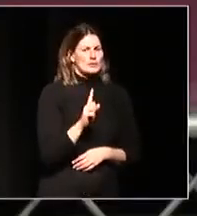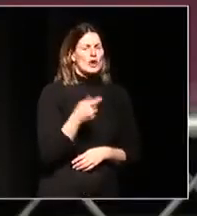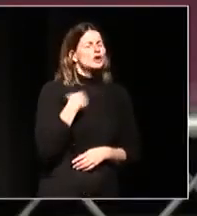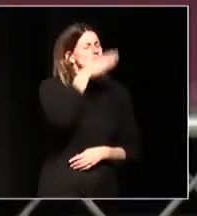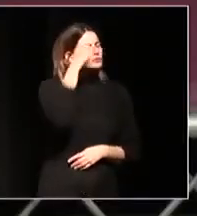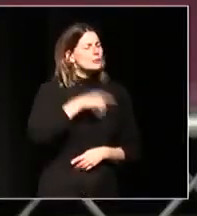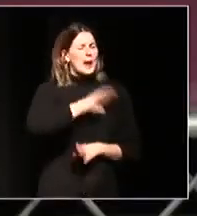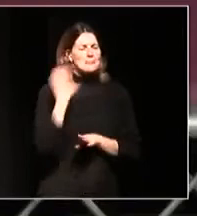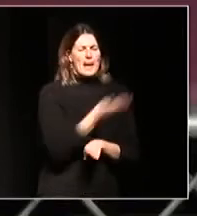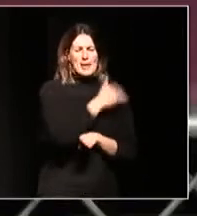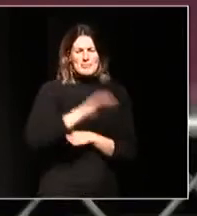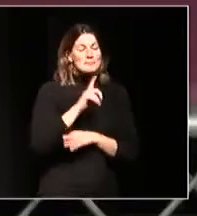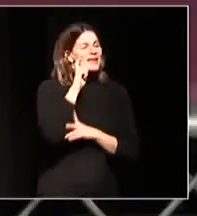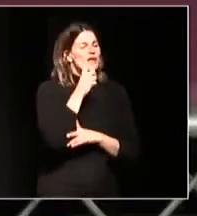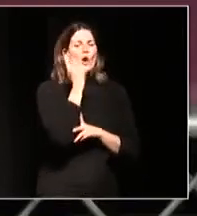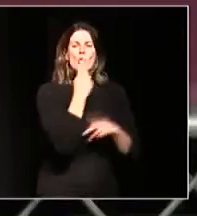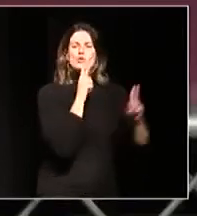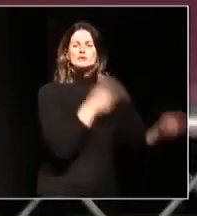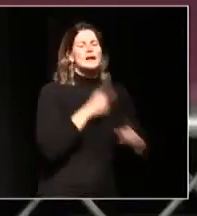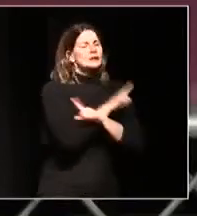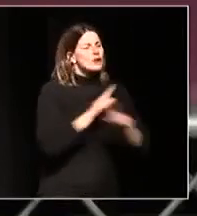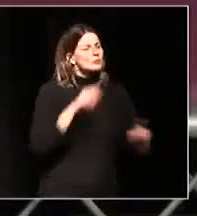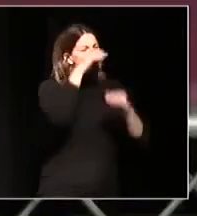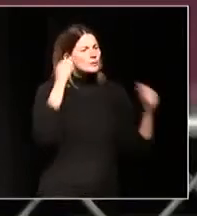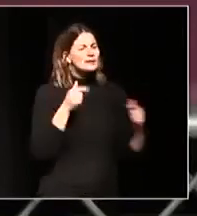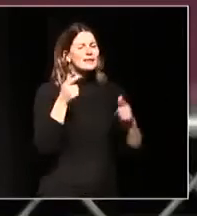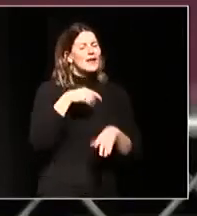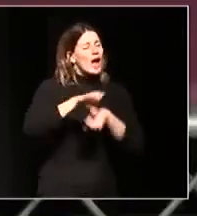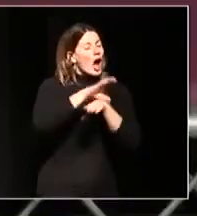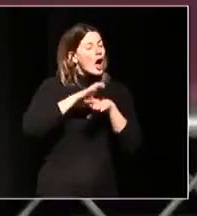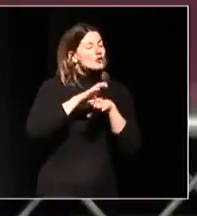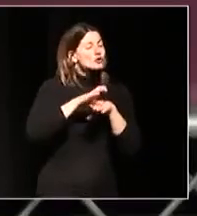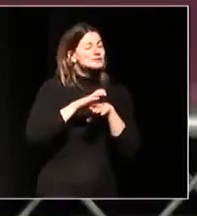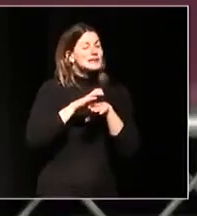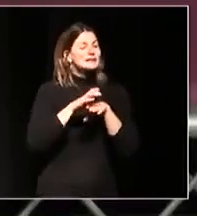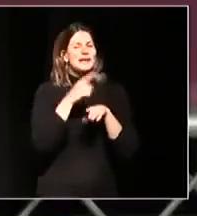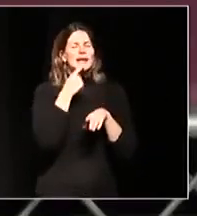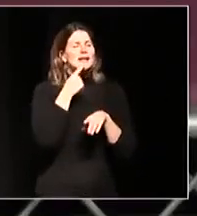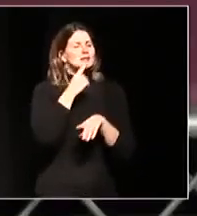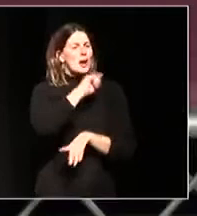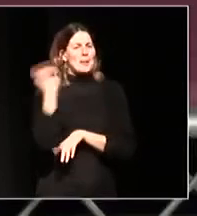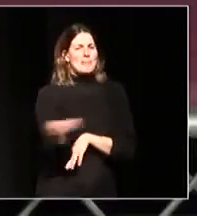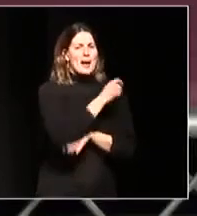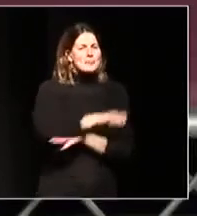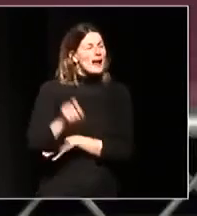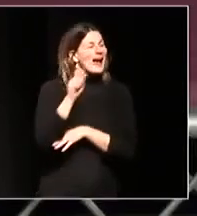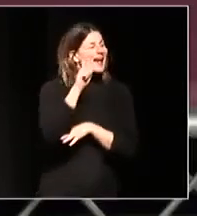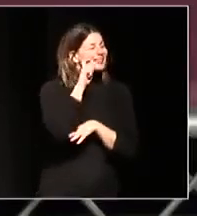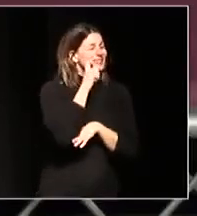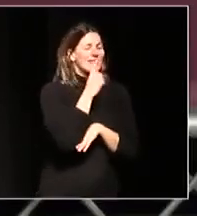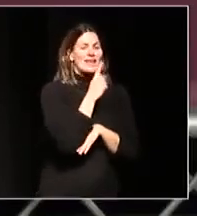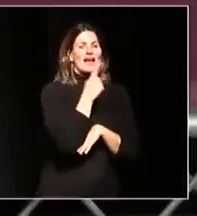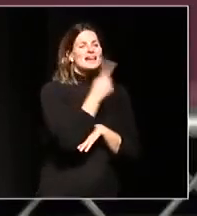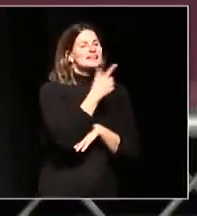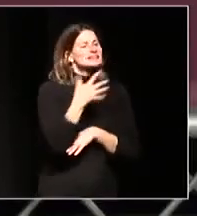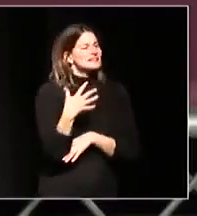Jo no oblido les porres de l'1 d'octubre, però tampoc oblido el nom d'aquell conseller que va enviar les porres a Plaça Catalunya el 15M.